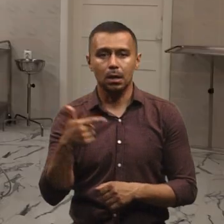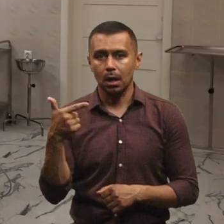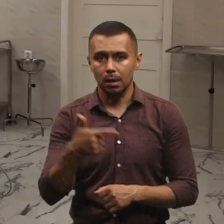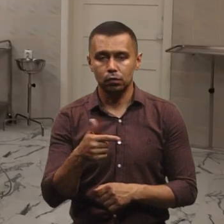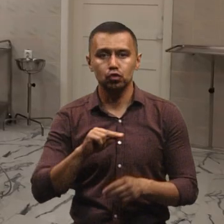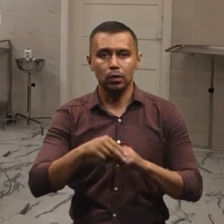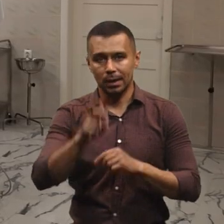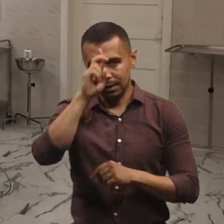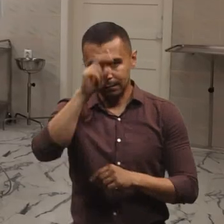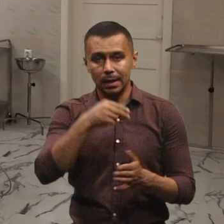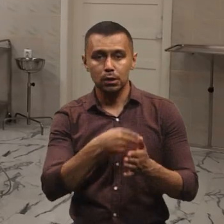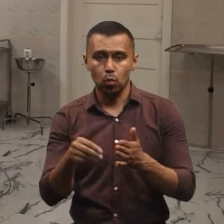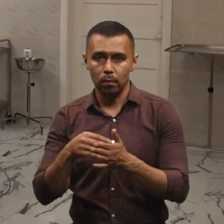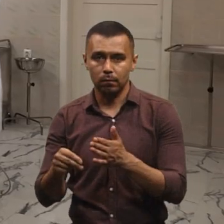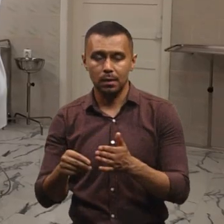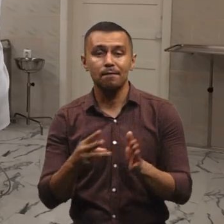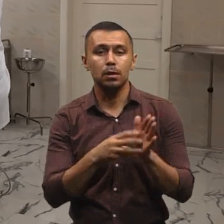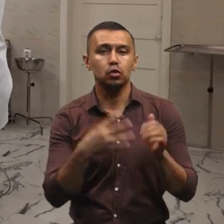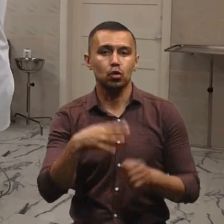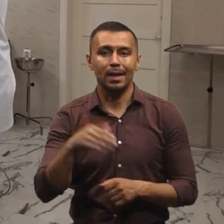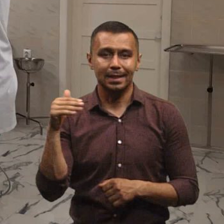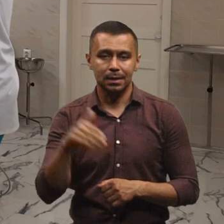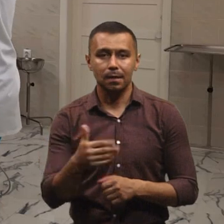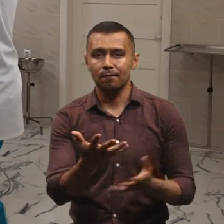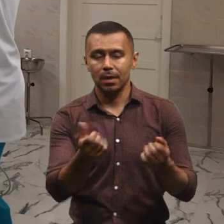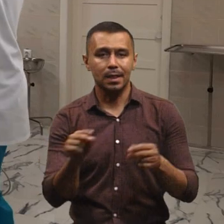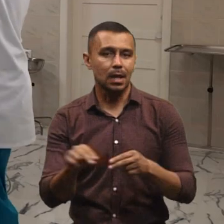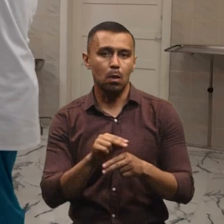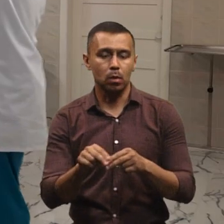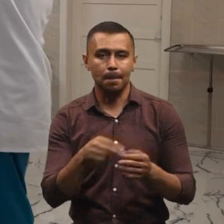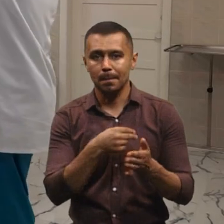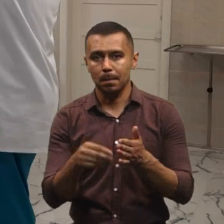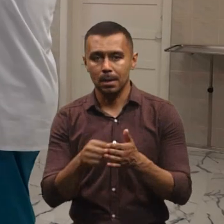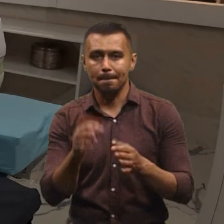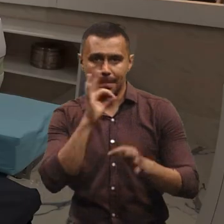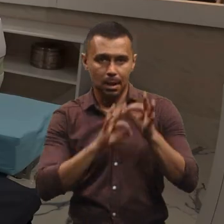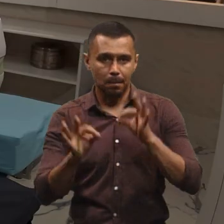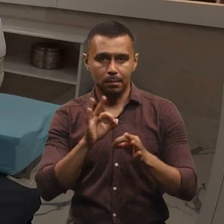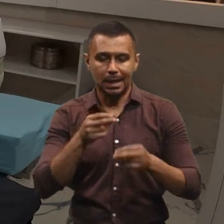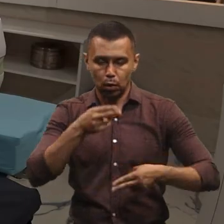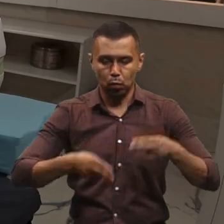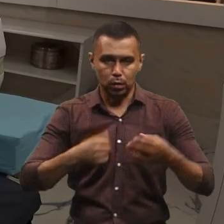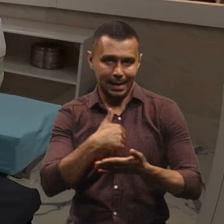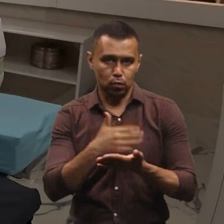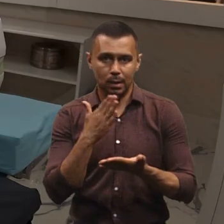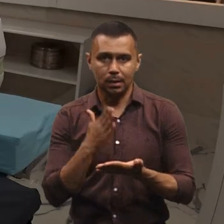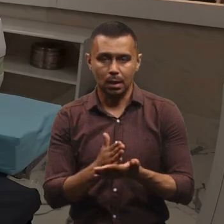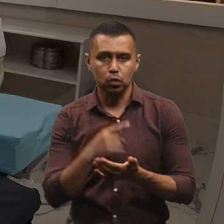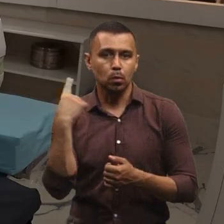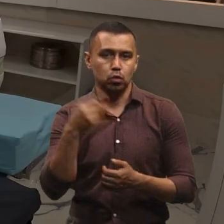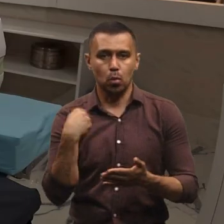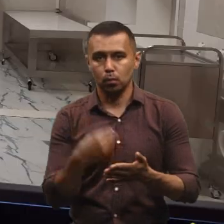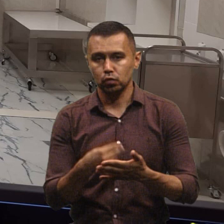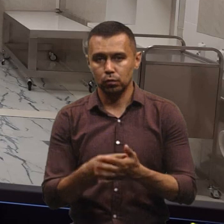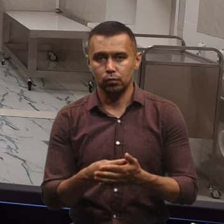гривень через державні закупівлі та 840 тисяч взяли на ремонт і придбання медикаментів та хірургічного інструментарію з обласного